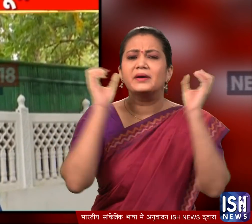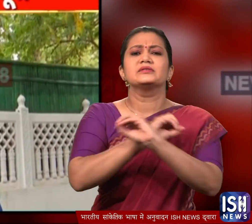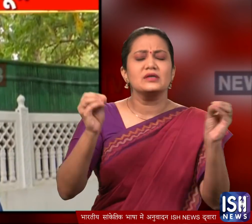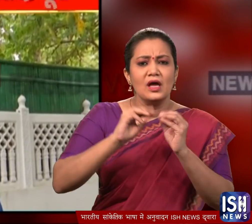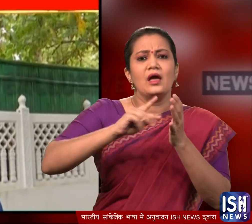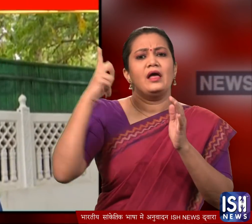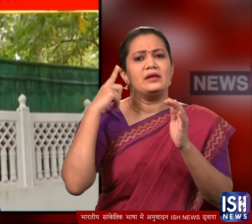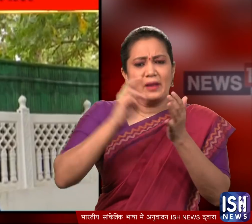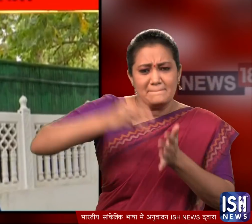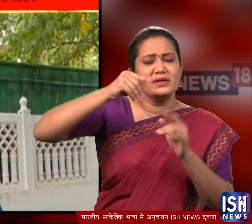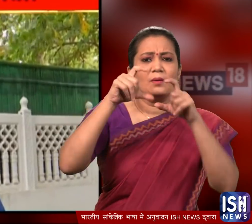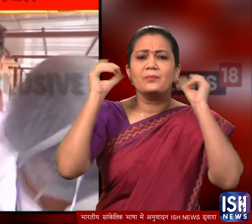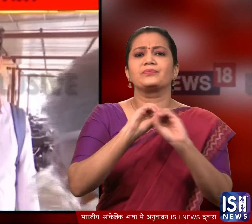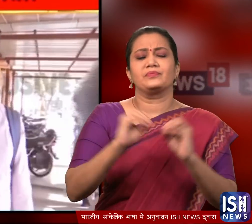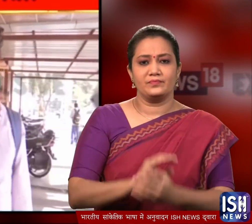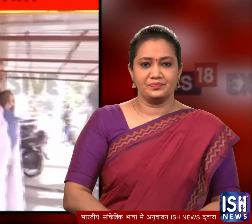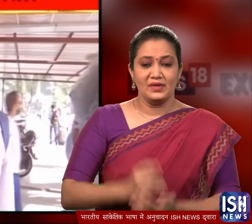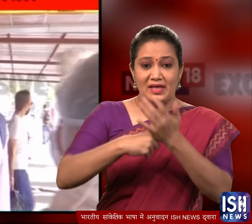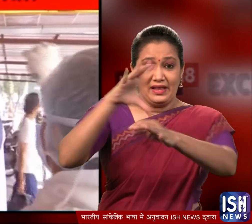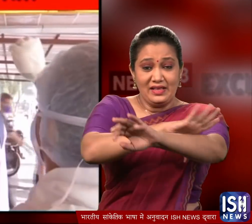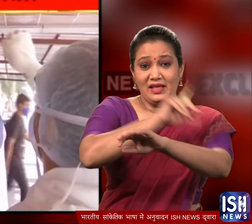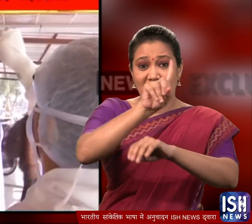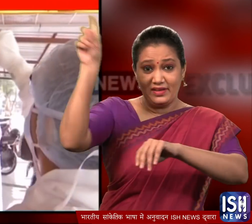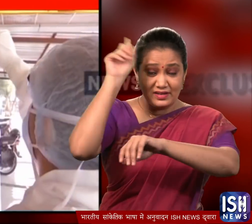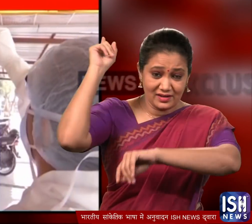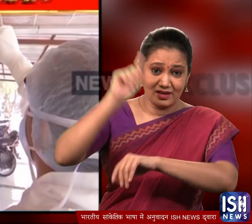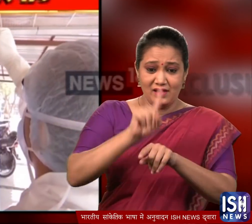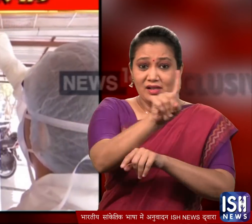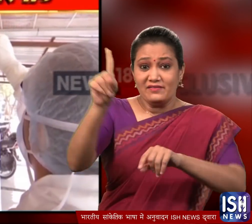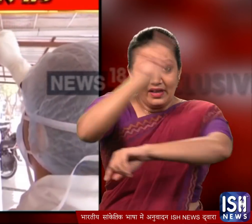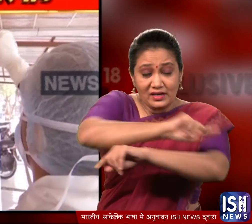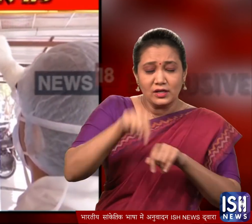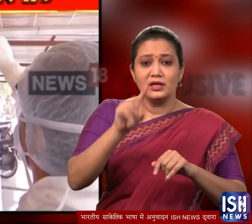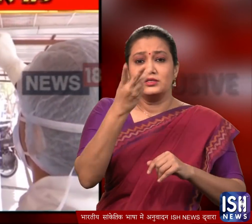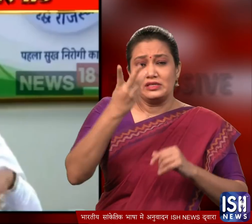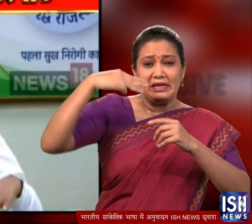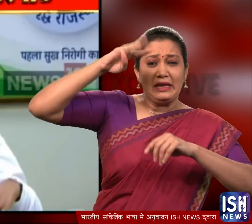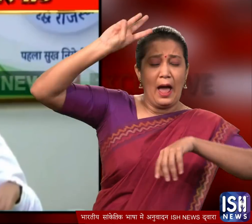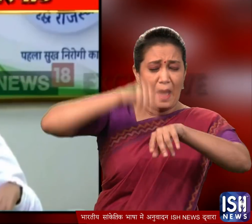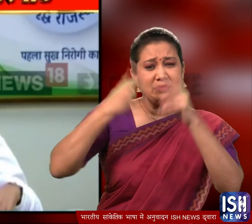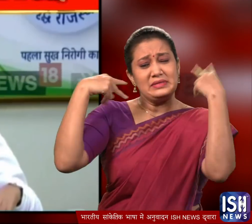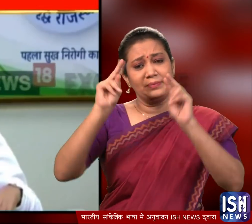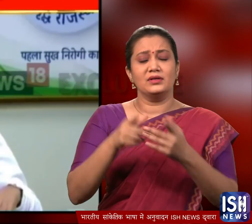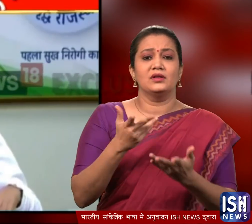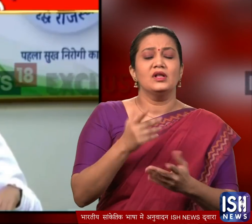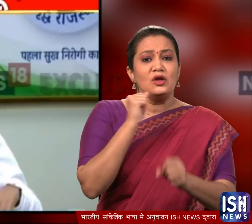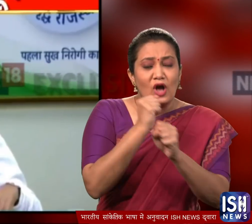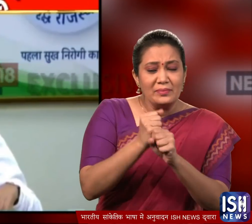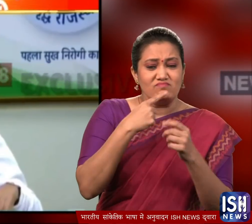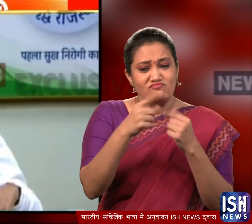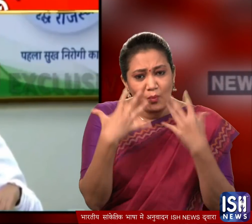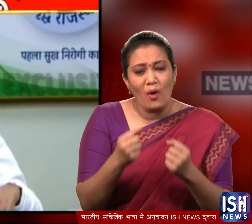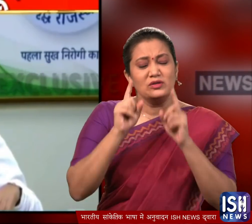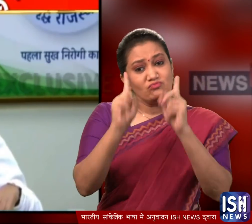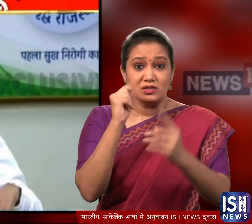मास्क नहीं लगाया या नेताओं ने नहीं लगाया। राजस्थान में पिछले 11 दिन में कोरोना के मरीज 3 गुना बढ़ गए हैं और अशोक गहलोत नियमों की अनदेखी पर